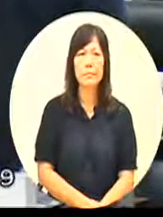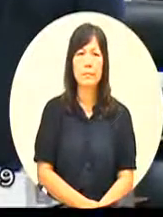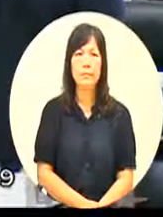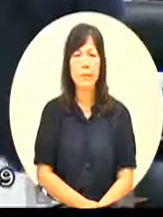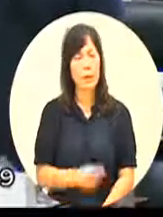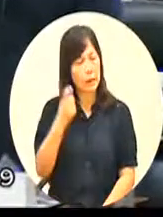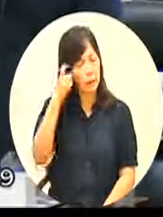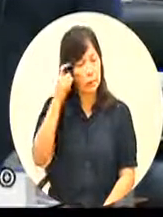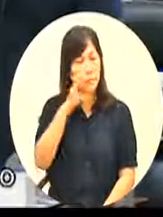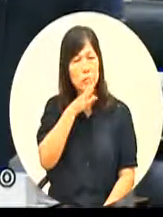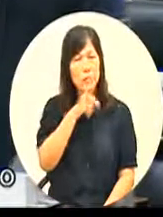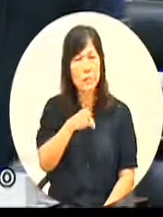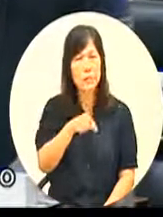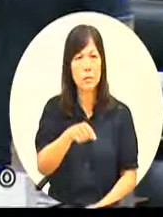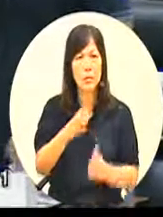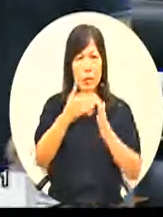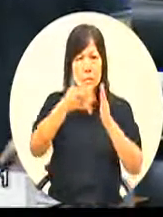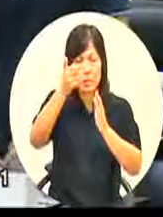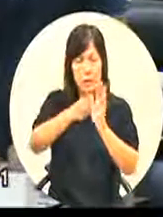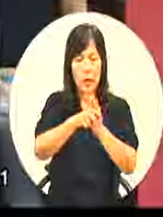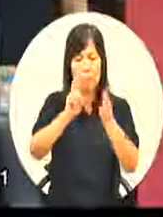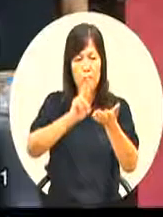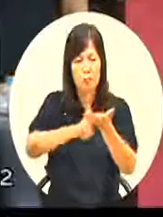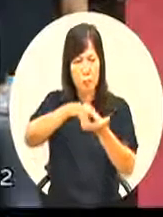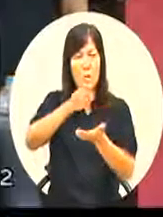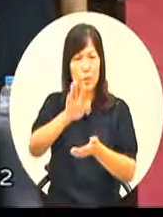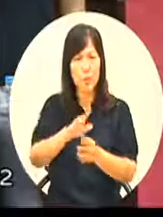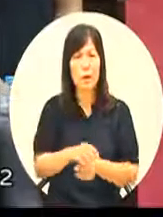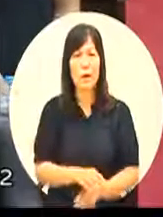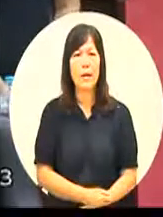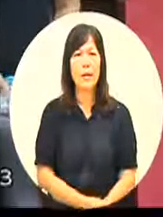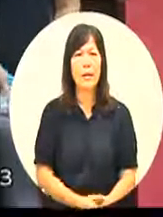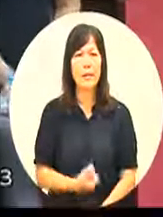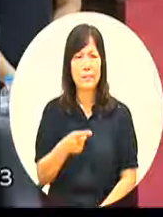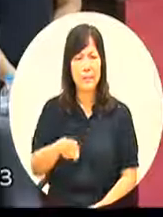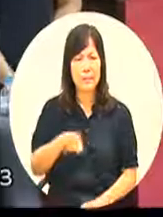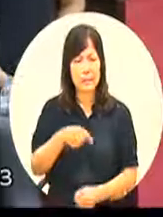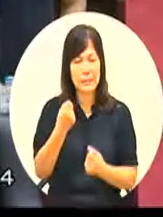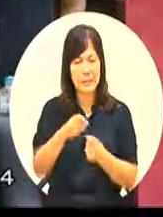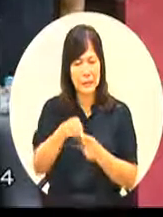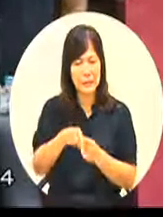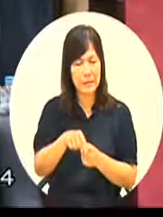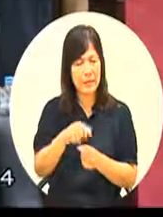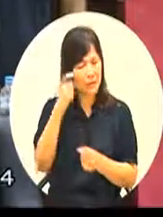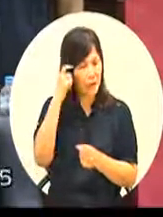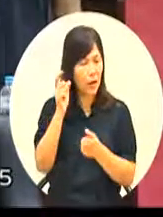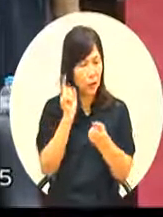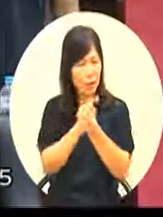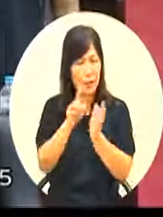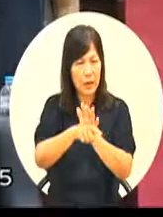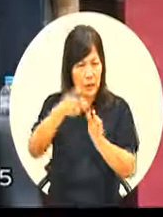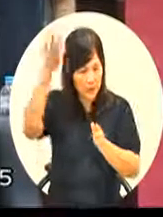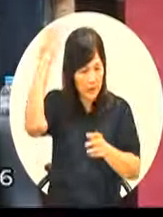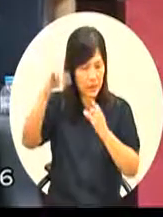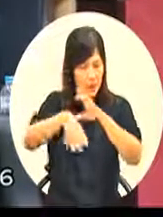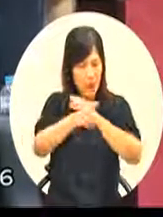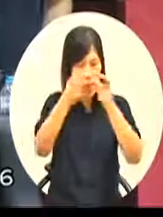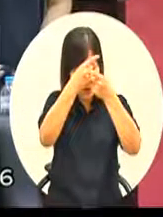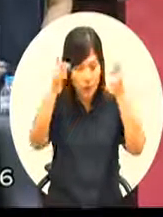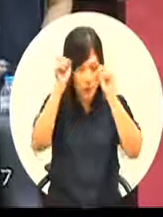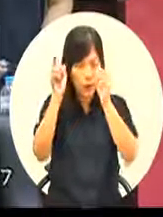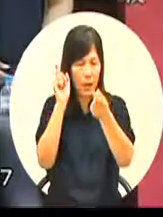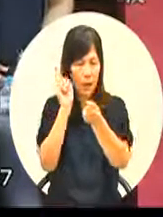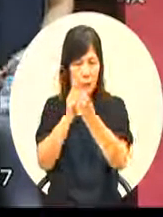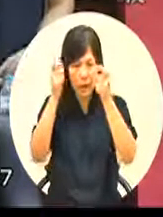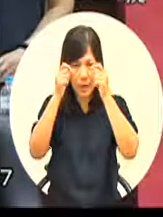我想，既然像你起来了，我想我们在这里还是要再一次肯定过去空大对高雄市的贡献，